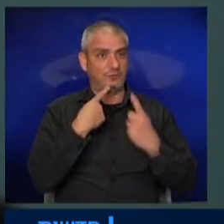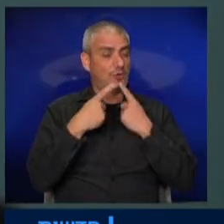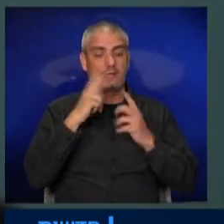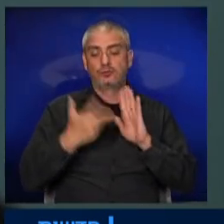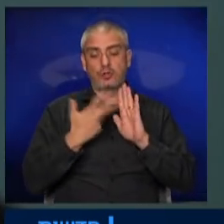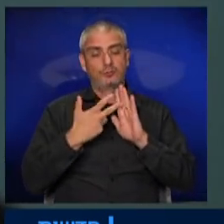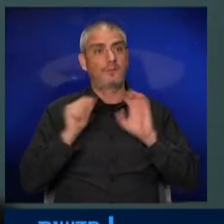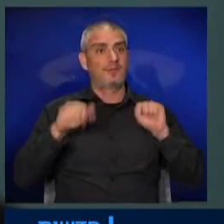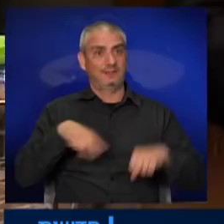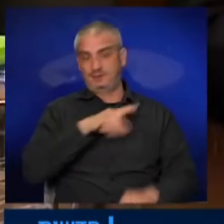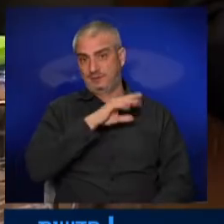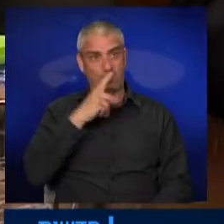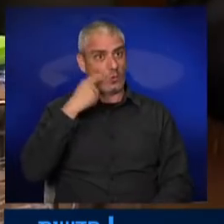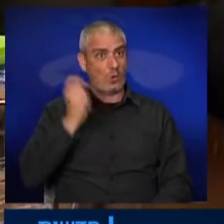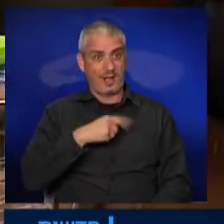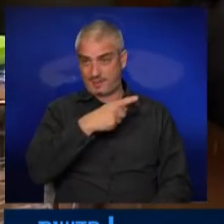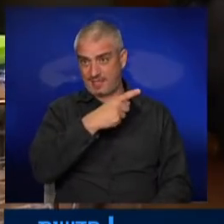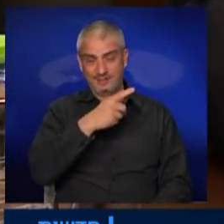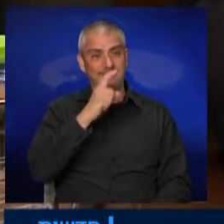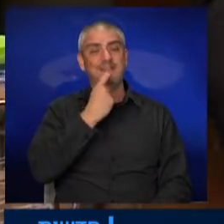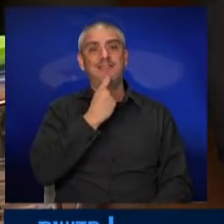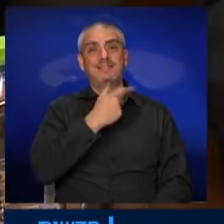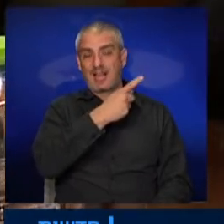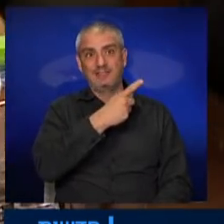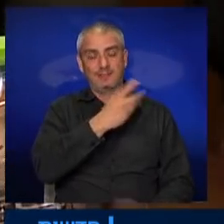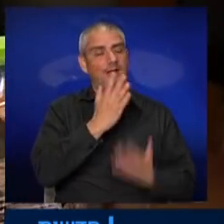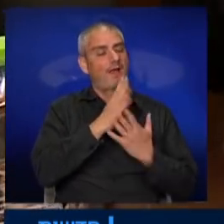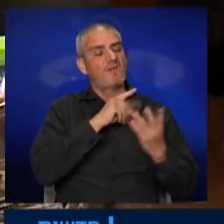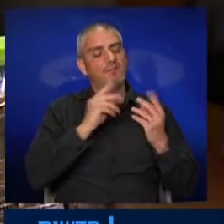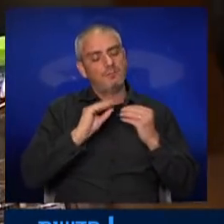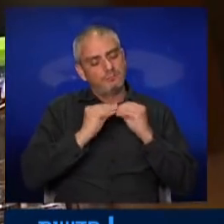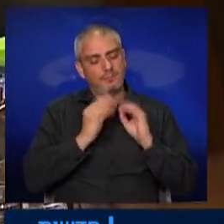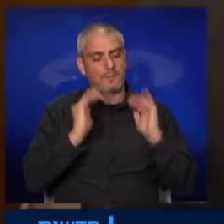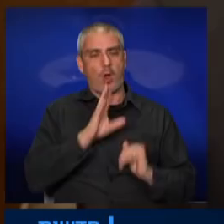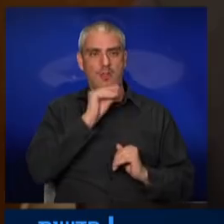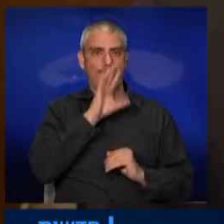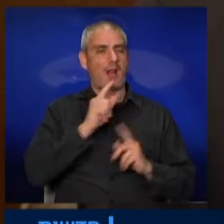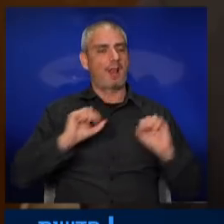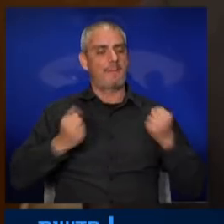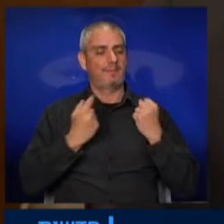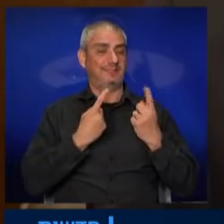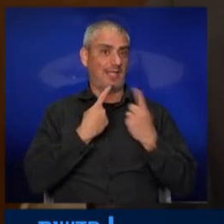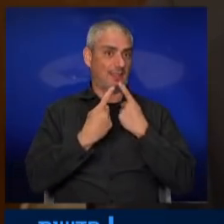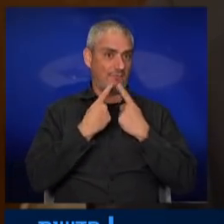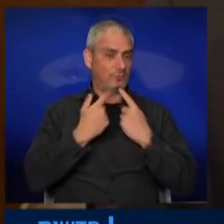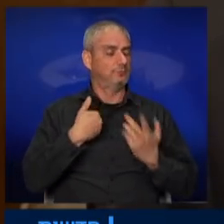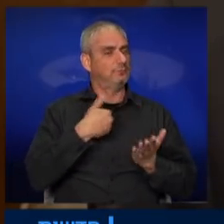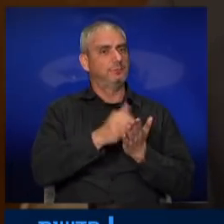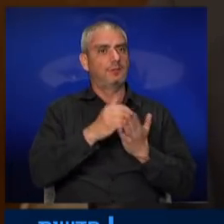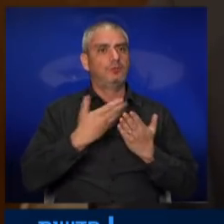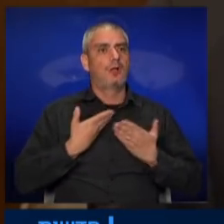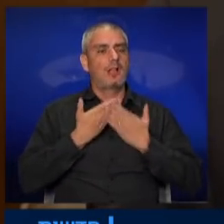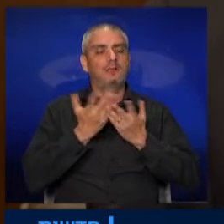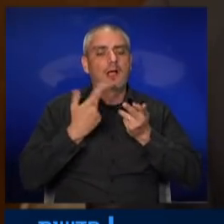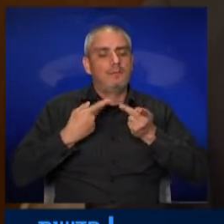3 פעמים עם נשיא אוקראינה זלנסקי, ראש הממשלה כמעט לפרטים בכל הקשור למאמצי התיווך. אנחנו נמשיך לסייע